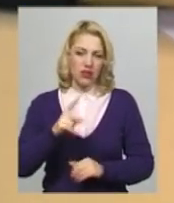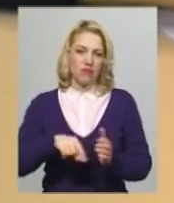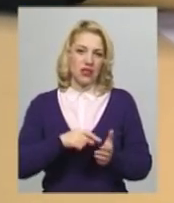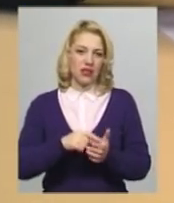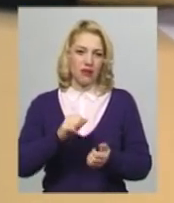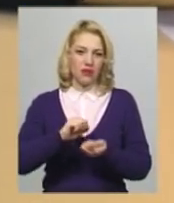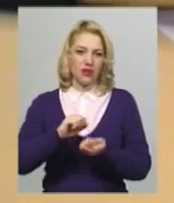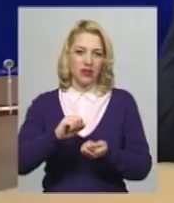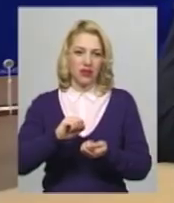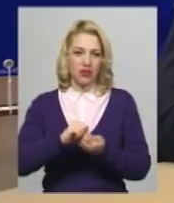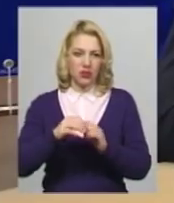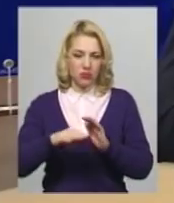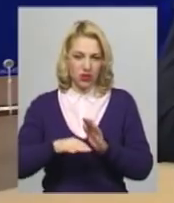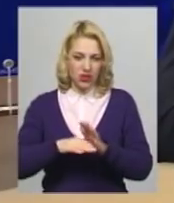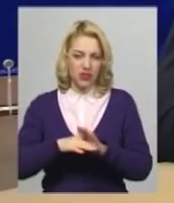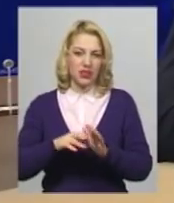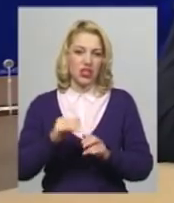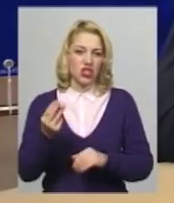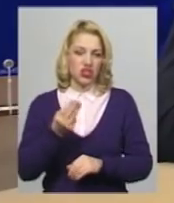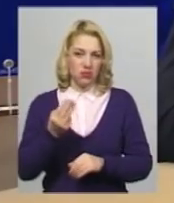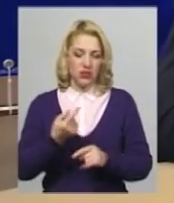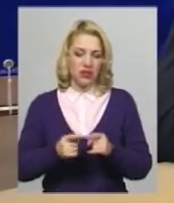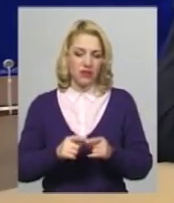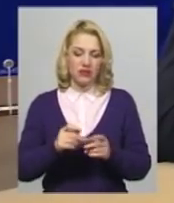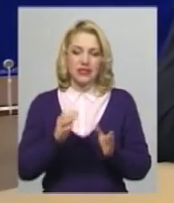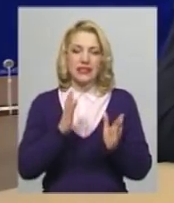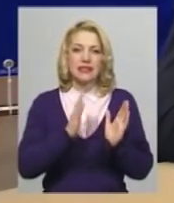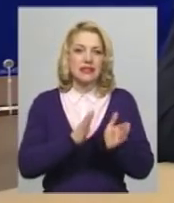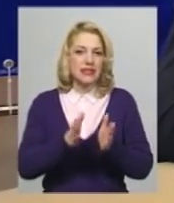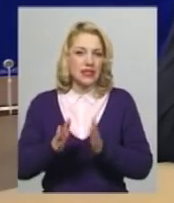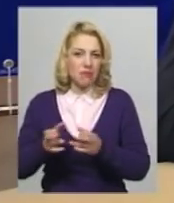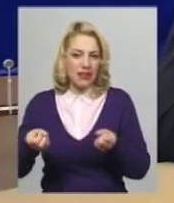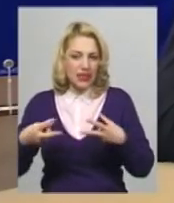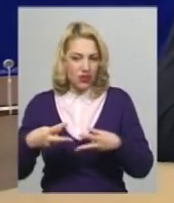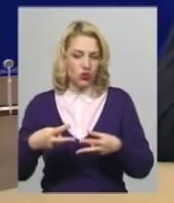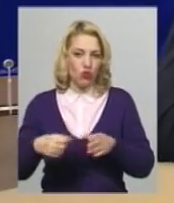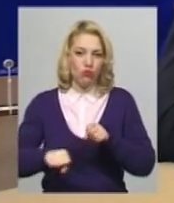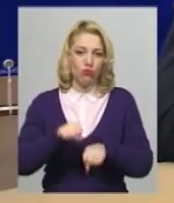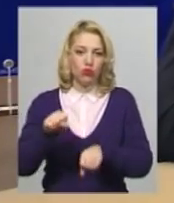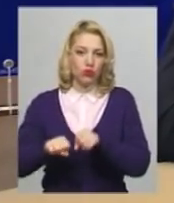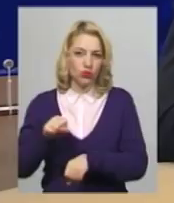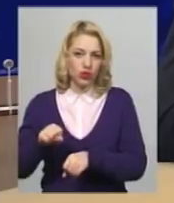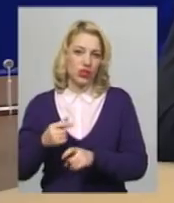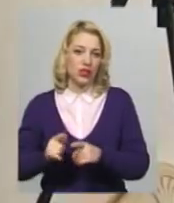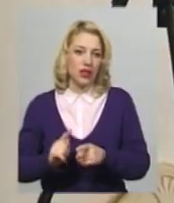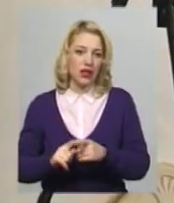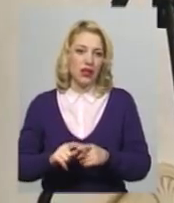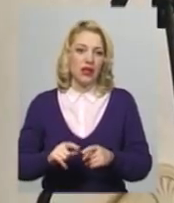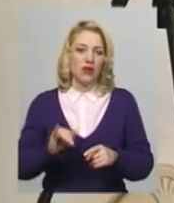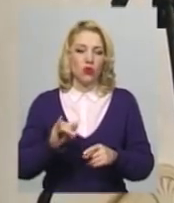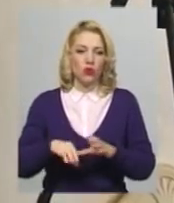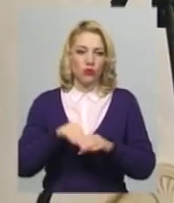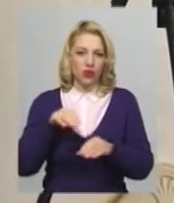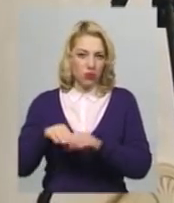Кам'янець-Подільськ, Шепетівка. Будь-якої систематичного порушення здійснення волевиявлення виборчого